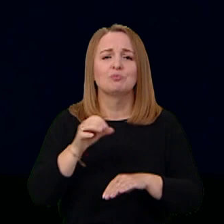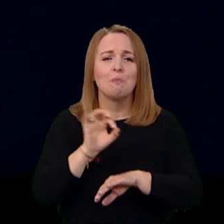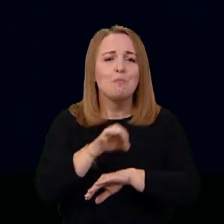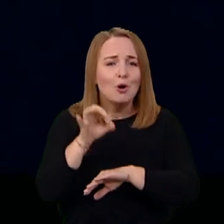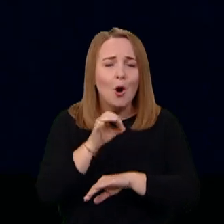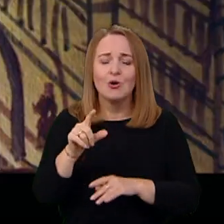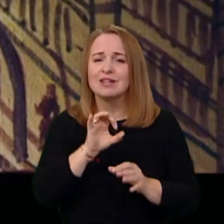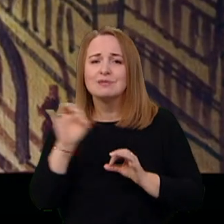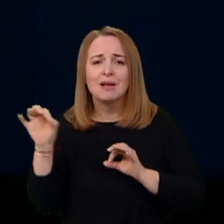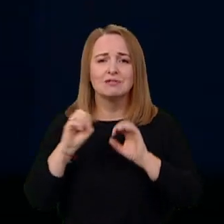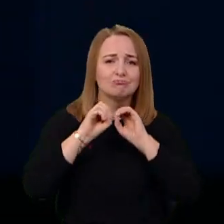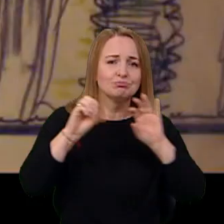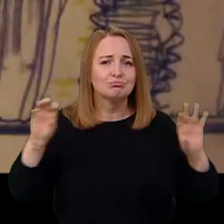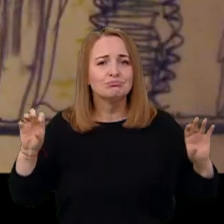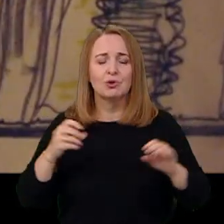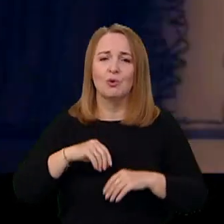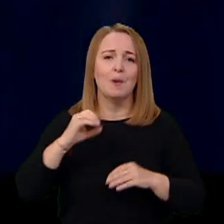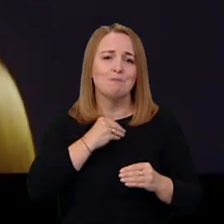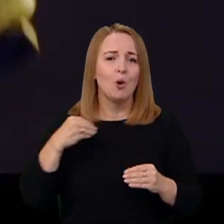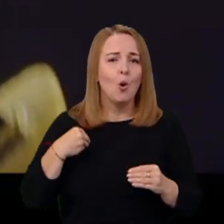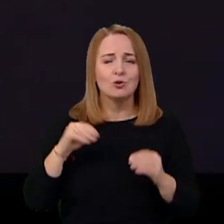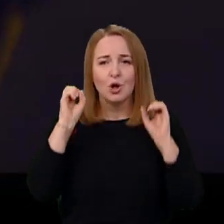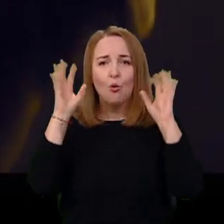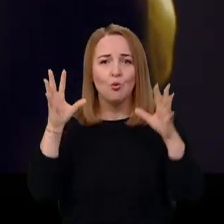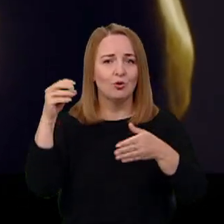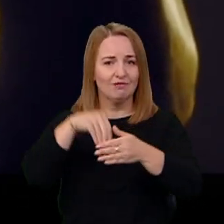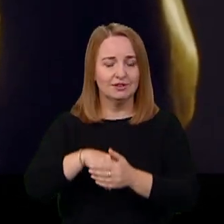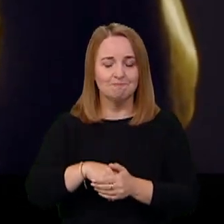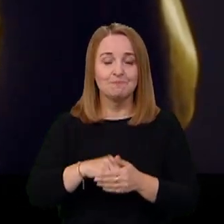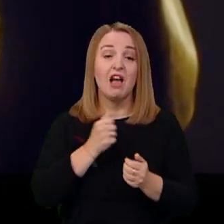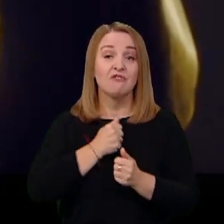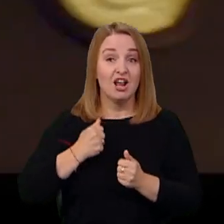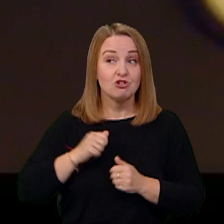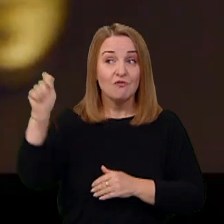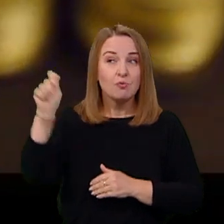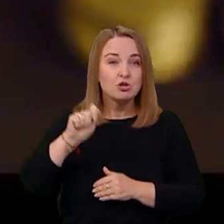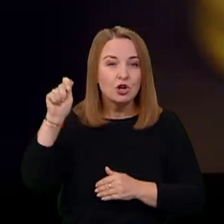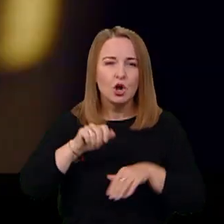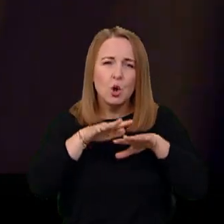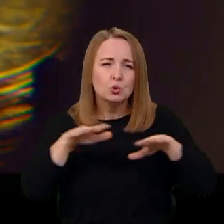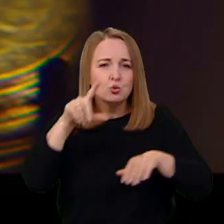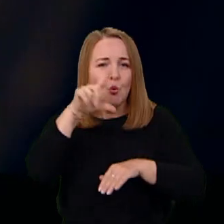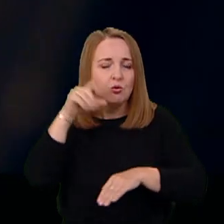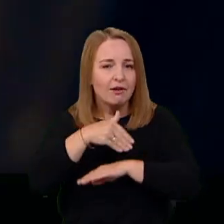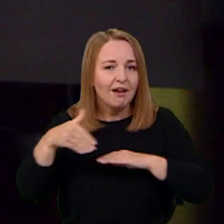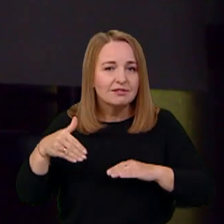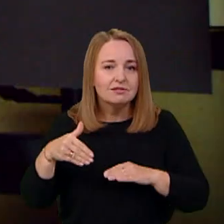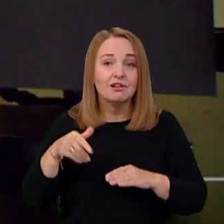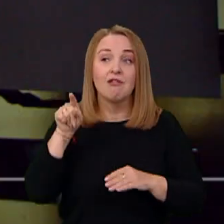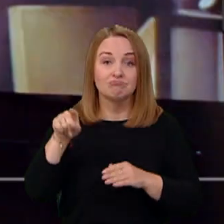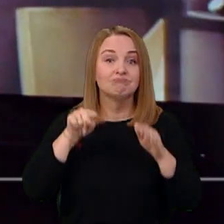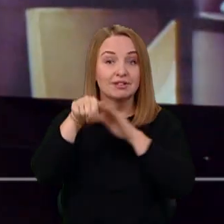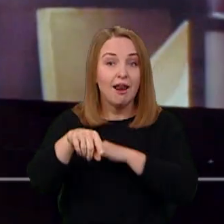i propagowanie polskiej kultury. Do Warszawy przyjeżdża coraz więcej obcokrajowców. To z myślą o nich powstał